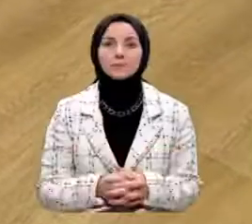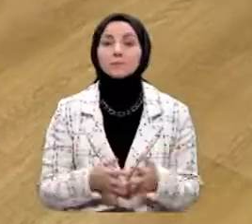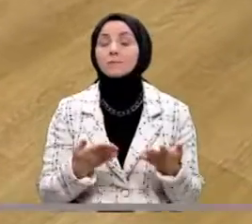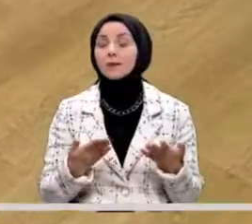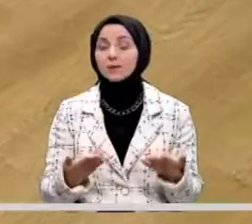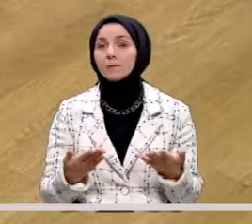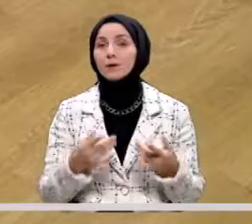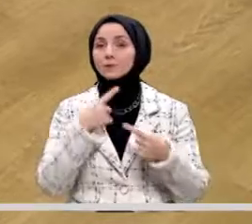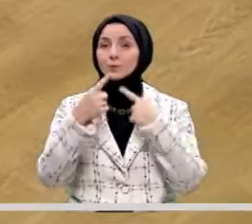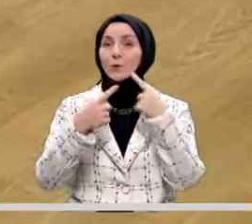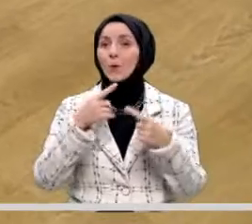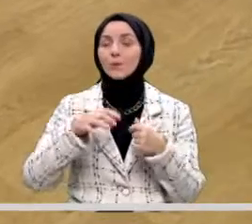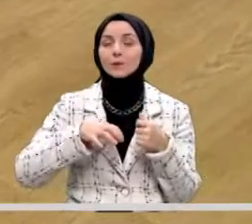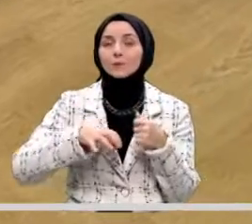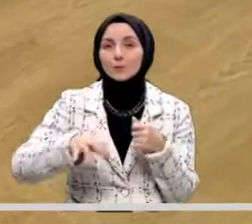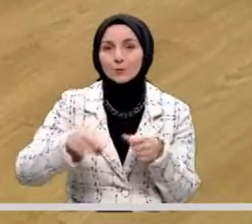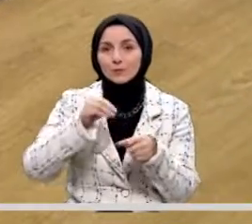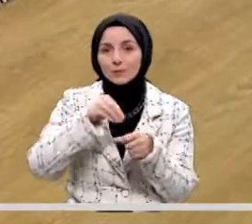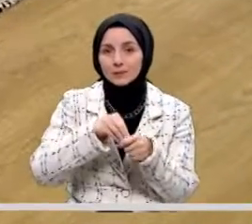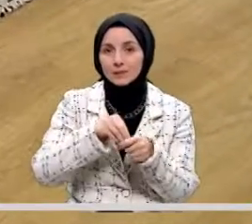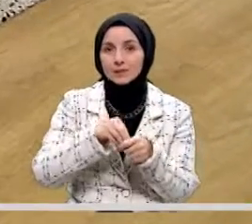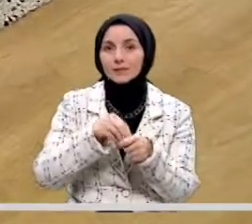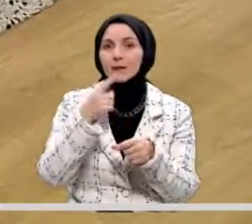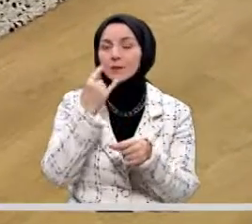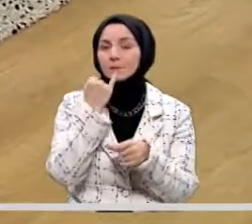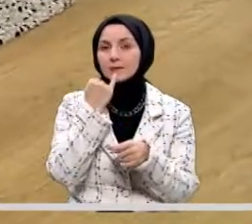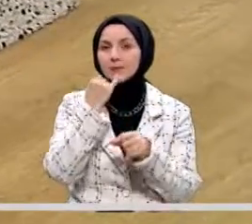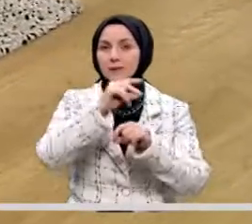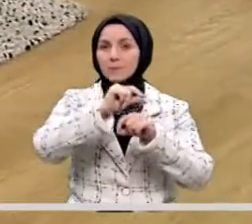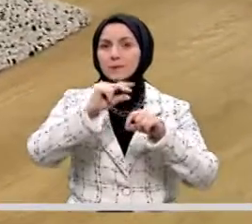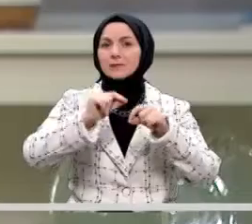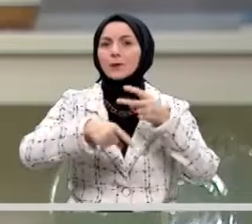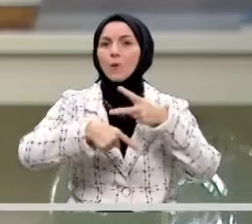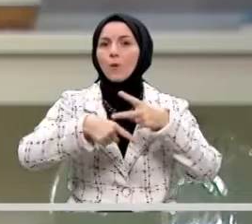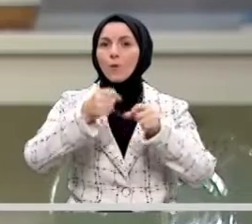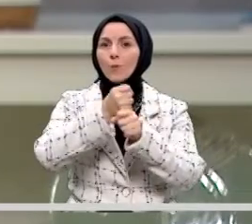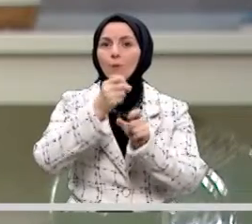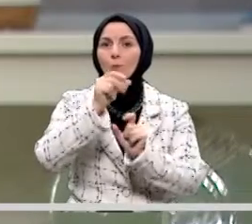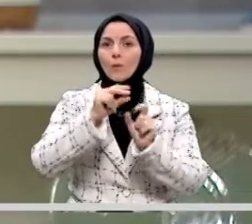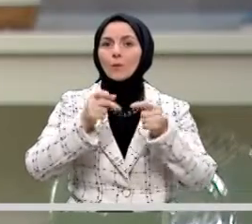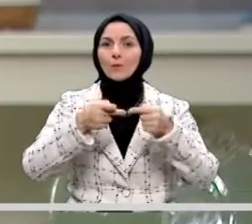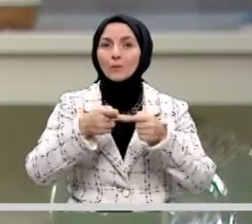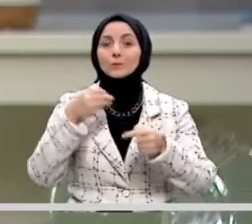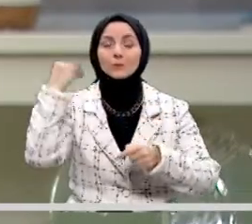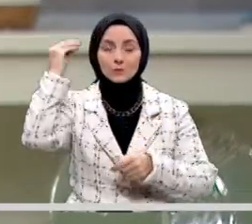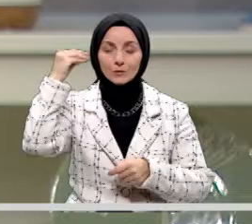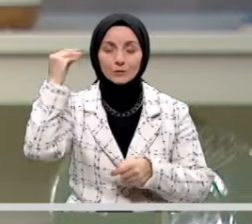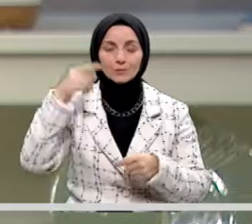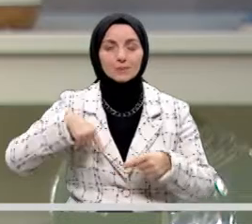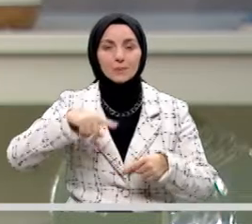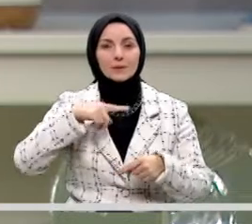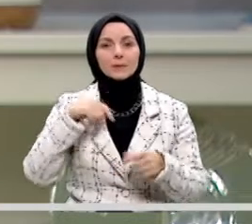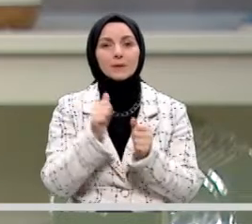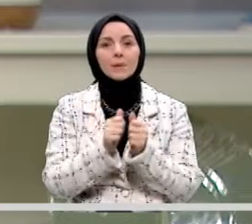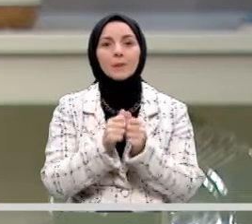Evet efendim sohbet köşemizdeyiz konumuz bizimle Özgür hocamız bugün bizimle olacak yayınımızın sonuna kadar konumuz ise okul döneminde